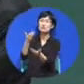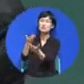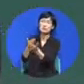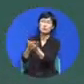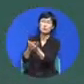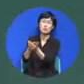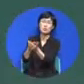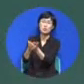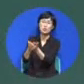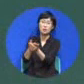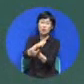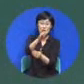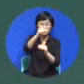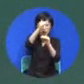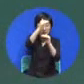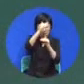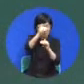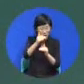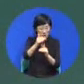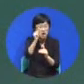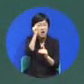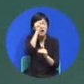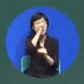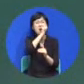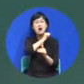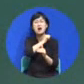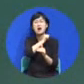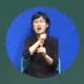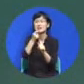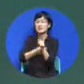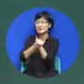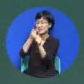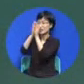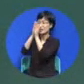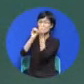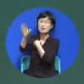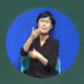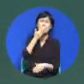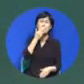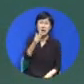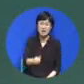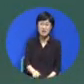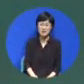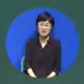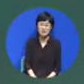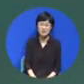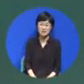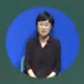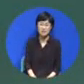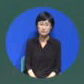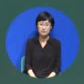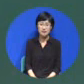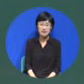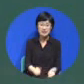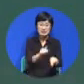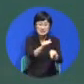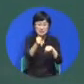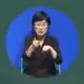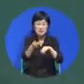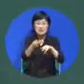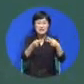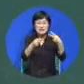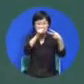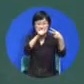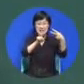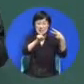약간만 이 말 알아들으면 기도 응답 와요. If you can understand this, just a little bit, answers to prayer will come. 사무엘상 2장